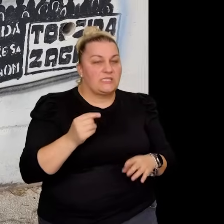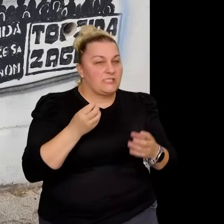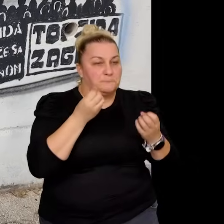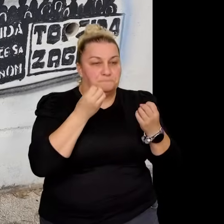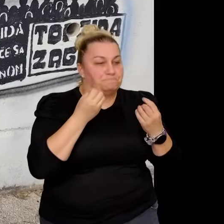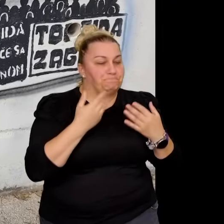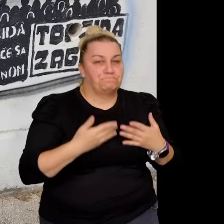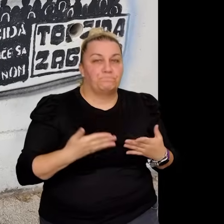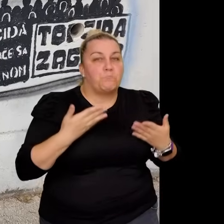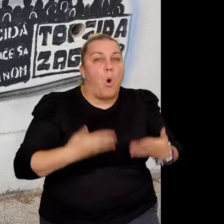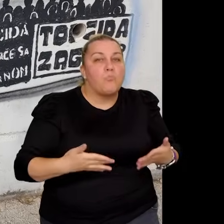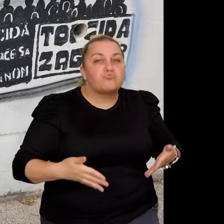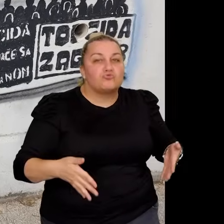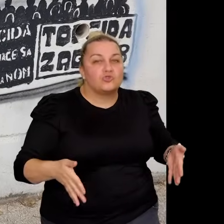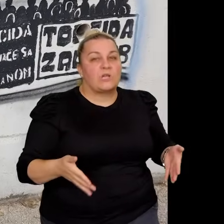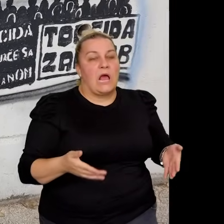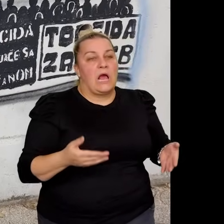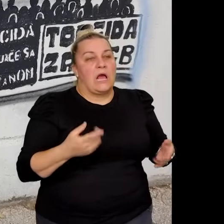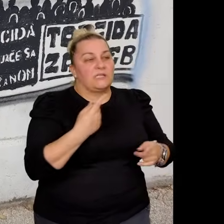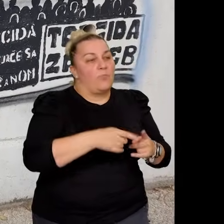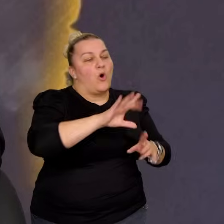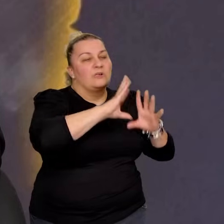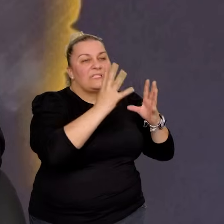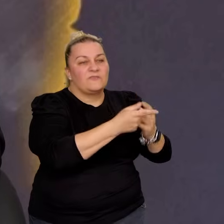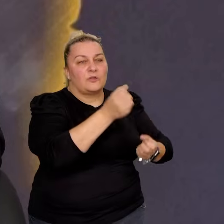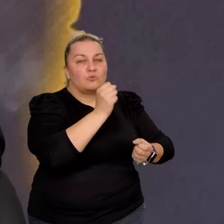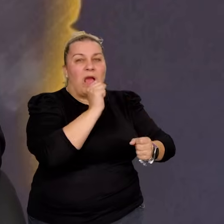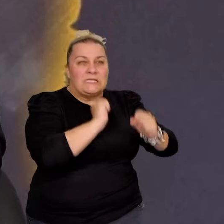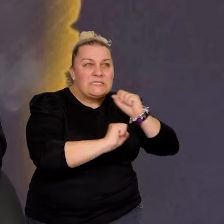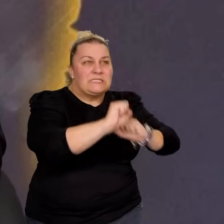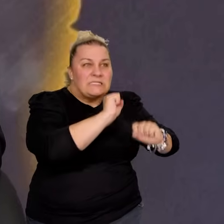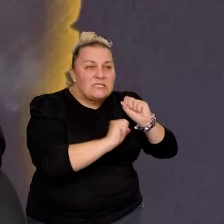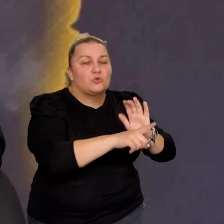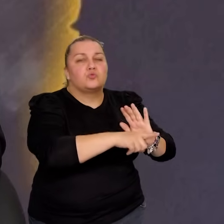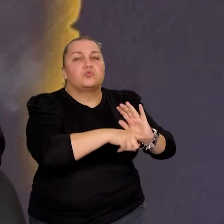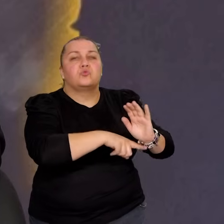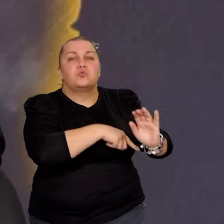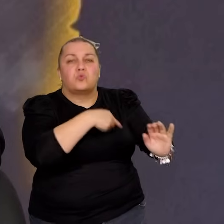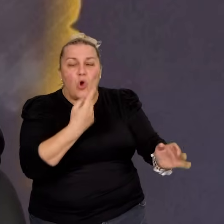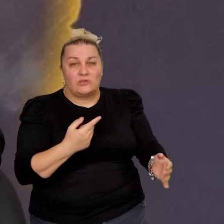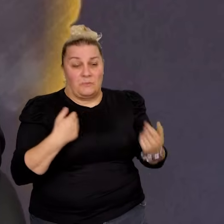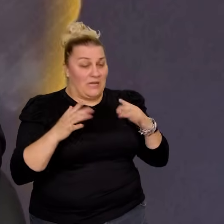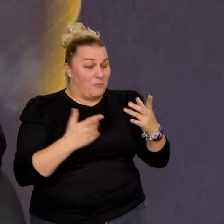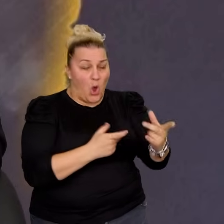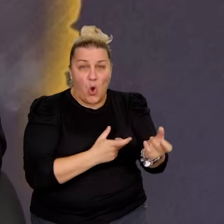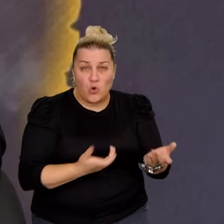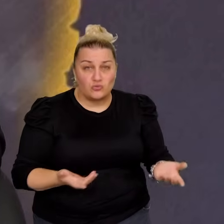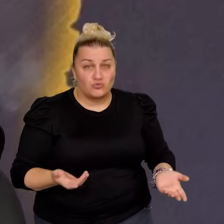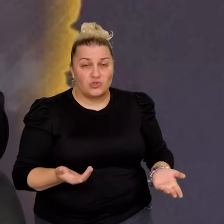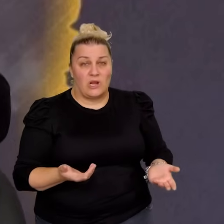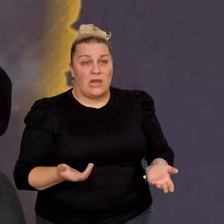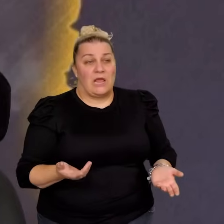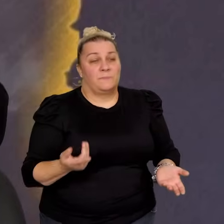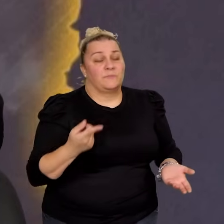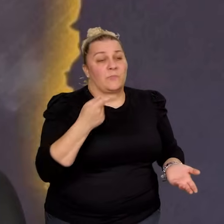jednostavno da dugo to traje i nemaš oružja, on je tebi